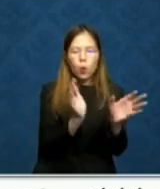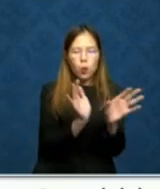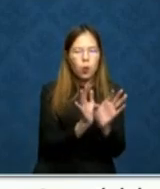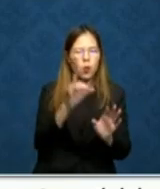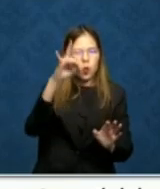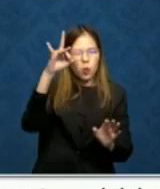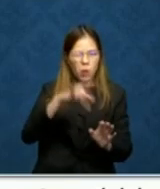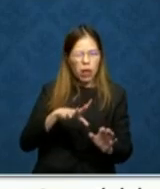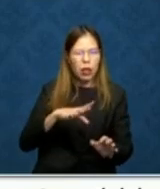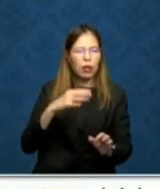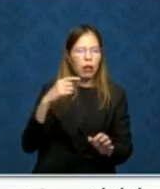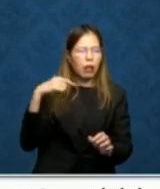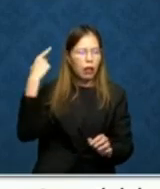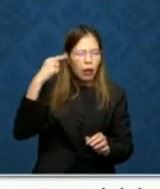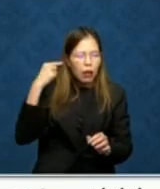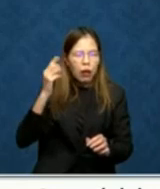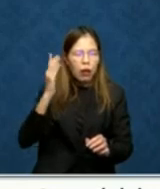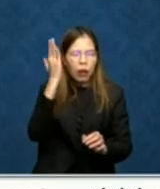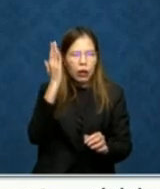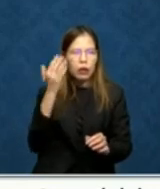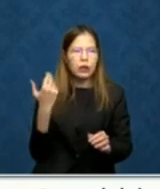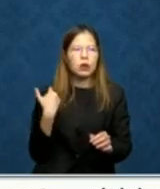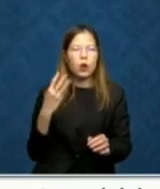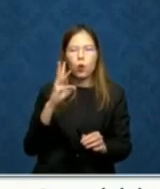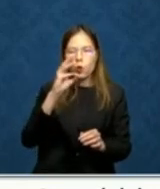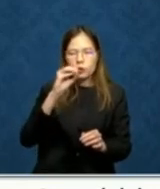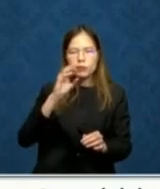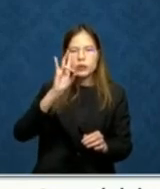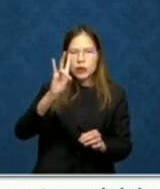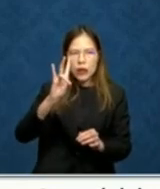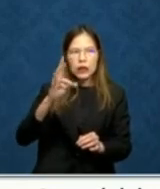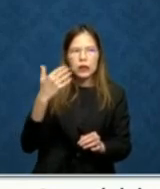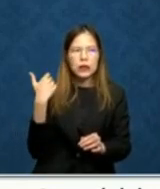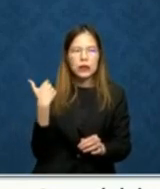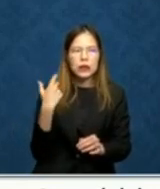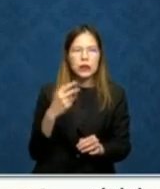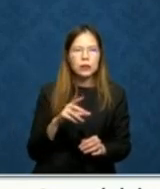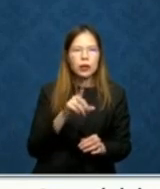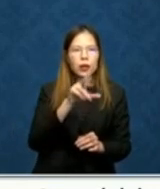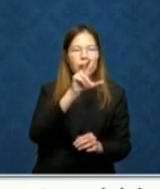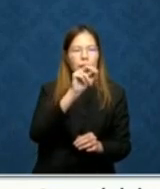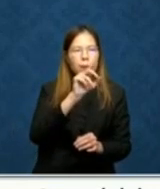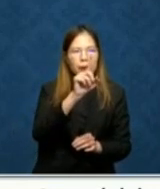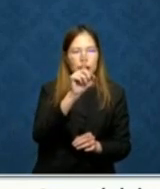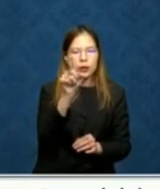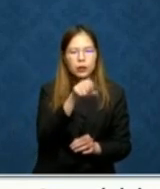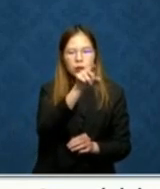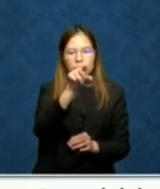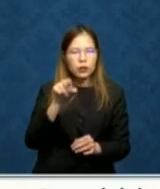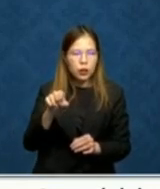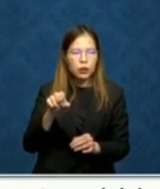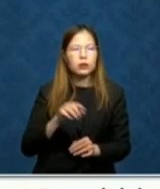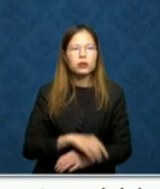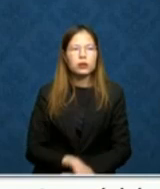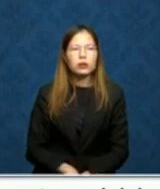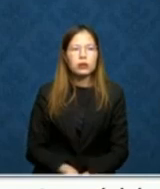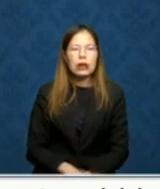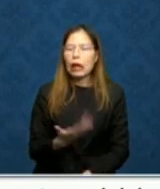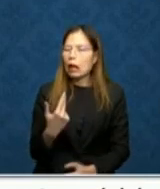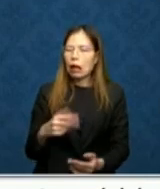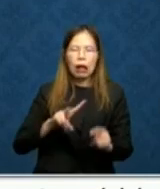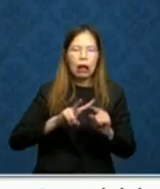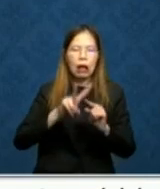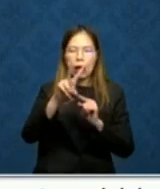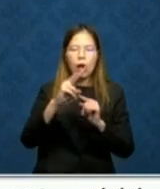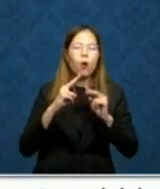กิดขึ้นสูงสุดค่ะจำนวน67ข่าวคิดเป็นร้อยละ31ข่าวที่2ค่ะคือข่าวข่มขืนจำนว